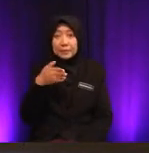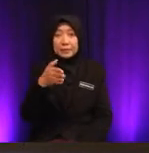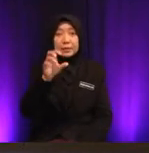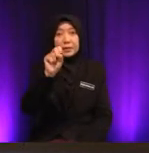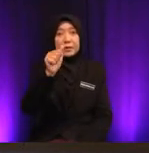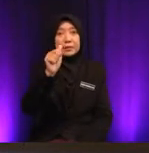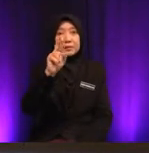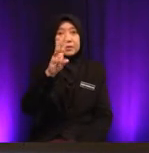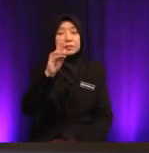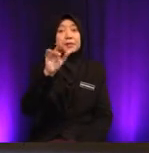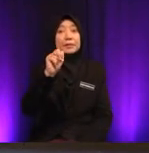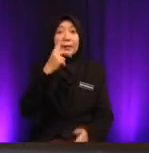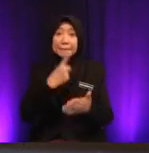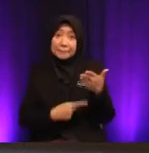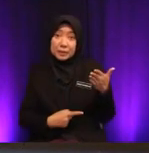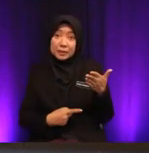adalah